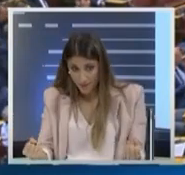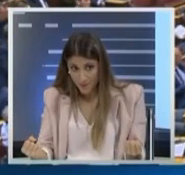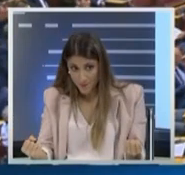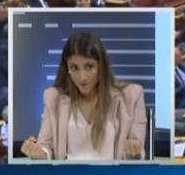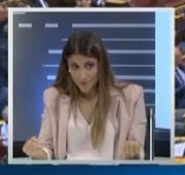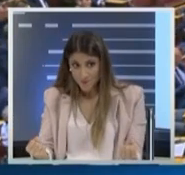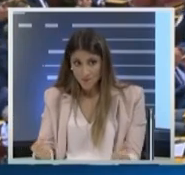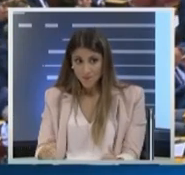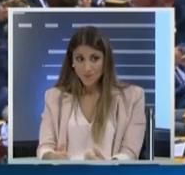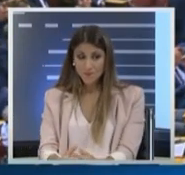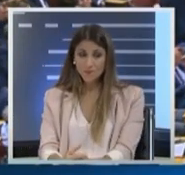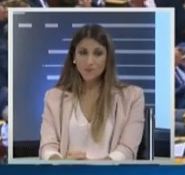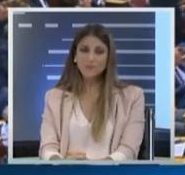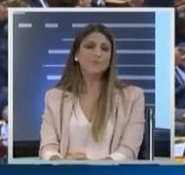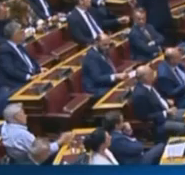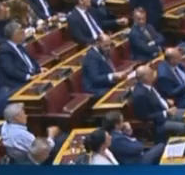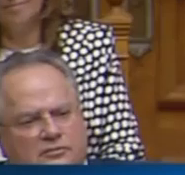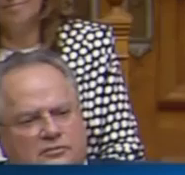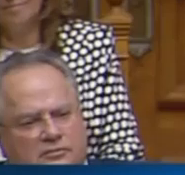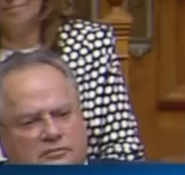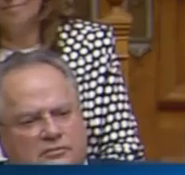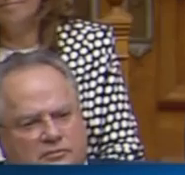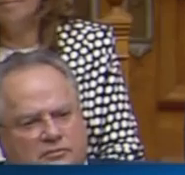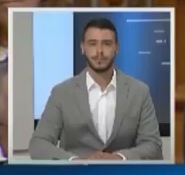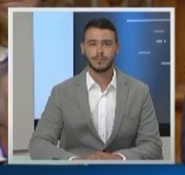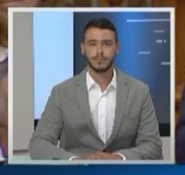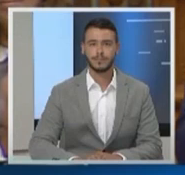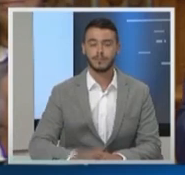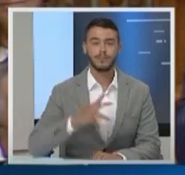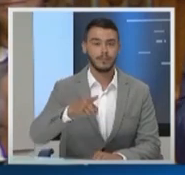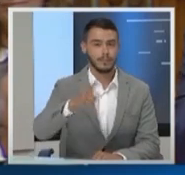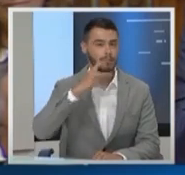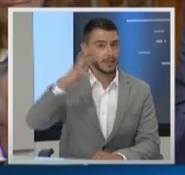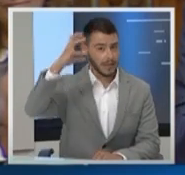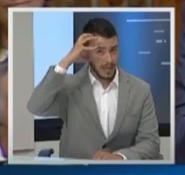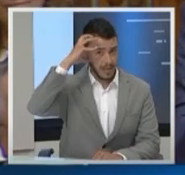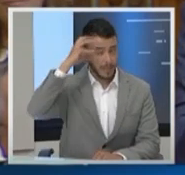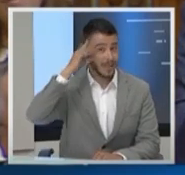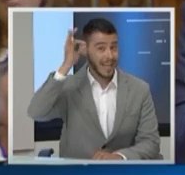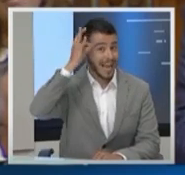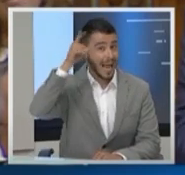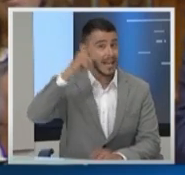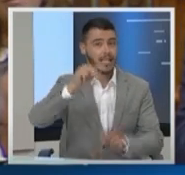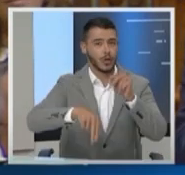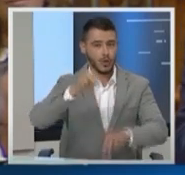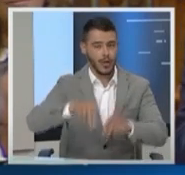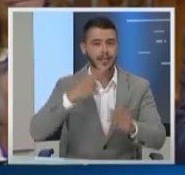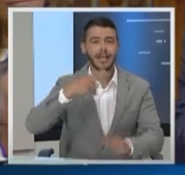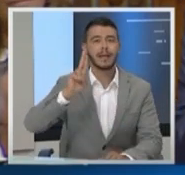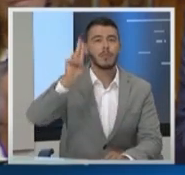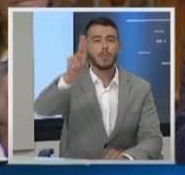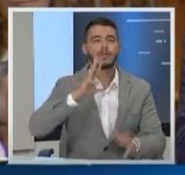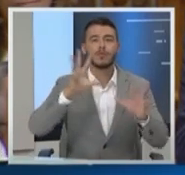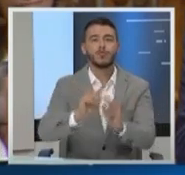Θυμίζω ότι στις γαλλικές εκλογές τις προεδρικές ο υποψήφιος της δεξιάς έχασε